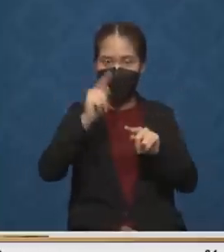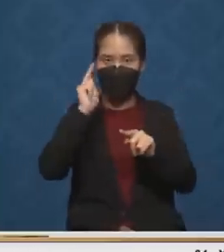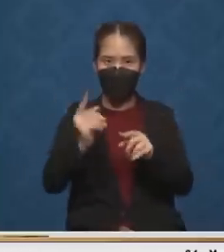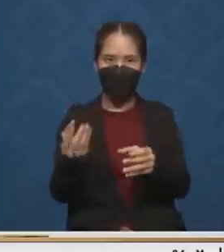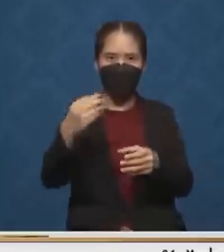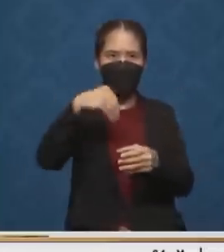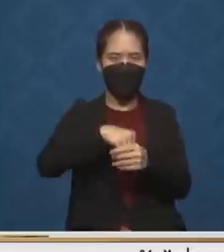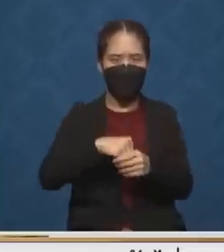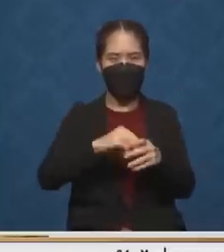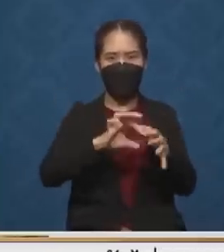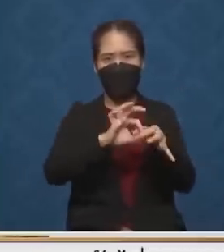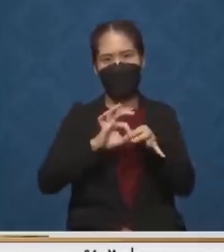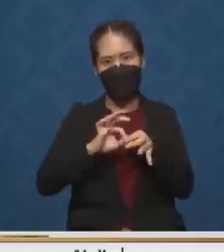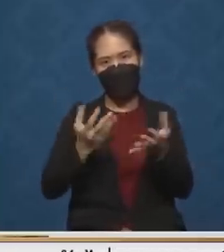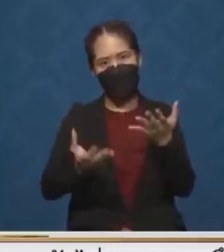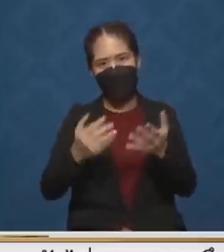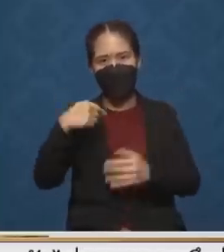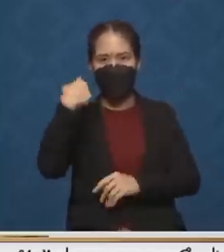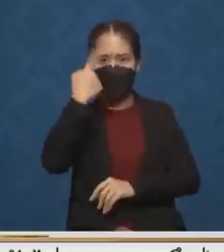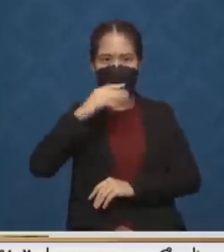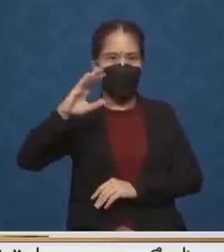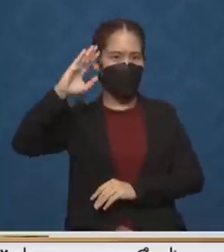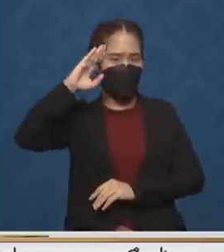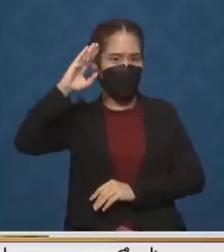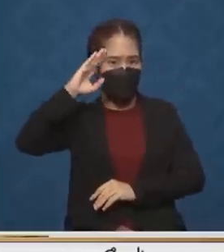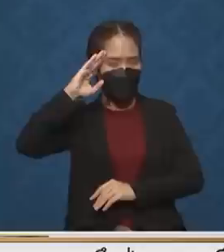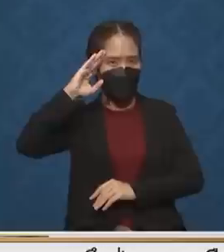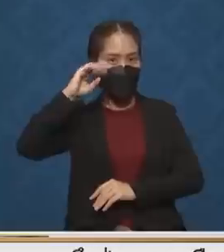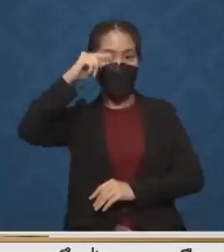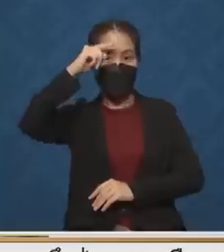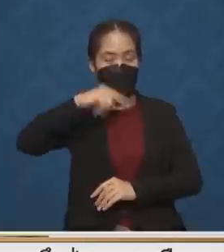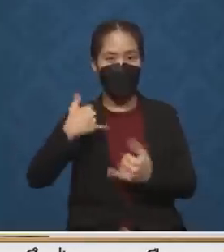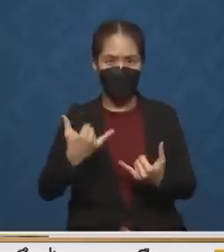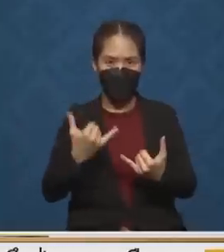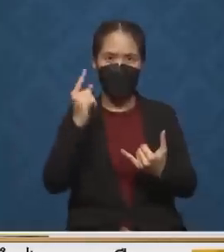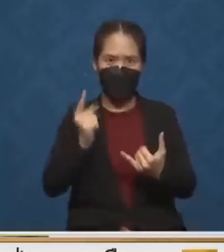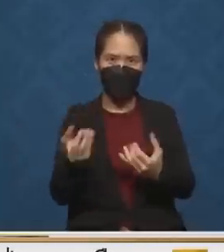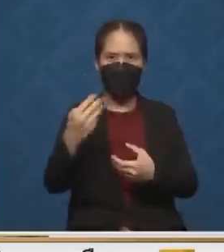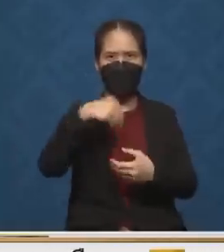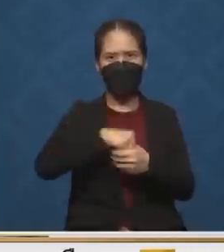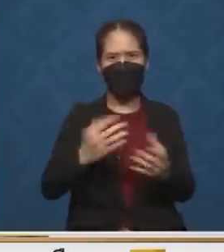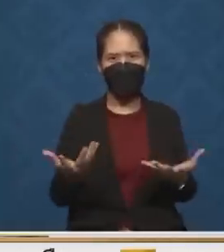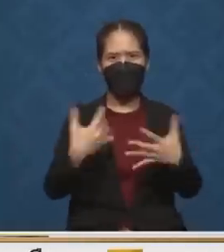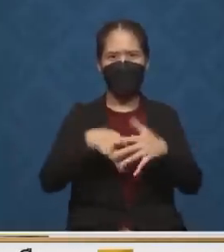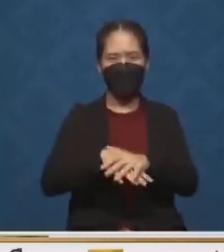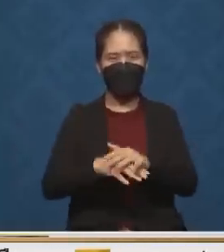การส่นกองทัพที่เป็นภารกิหลกของกองทัพไยไปแล้วหน้าต่ไปครับ